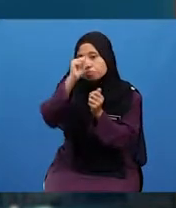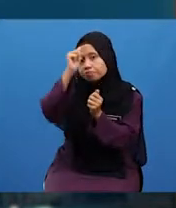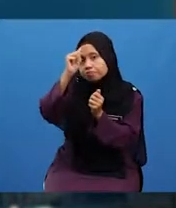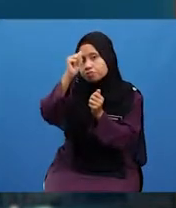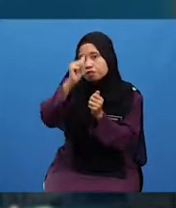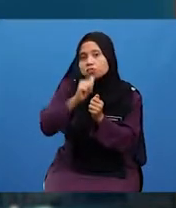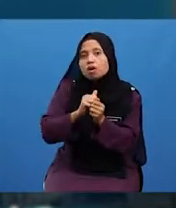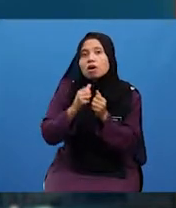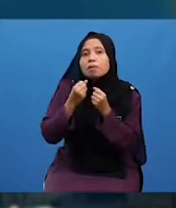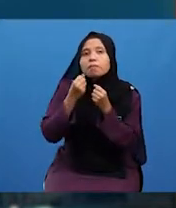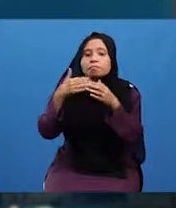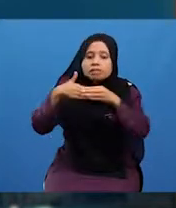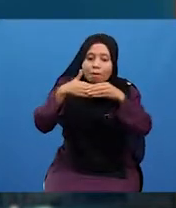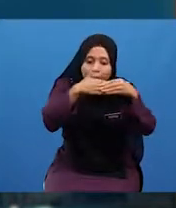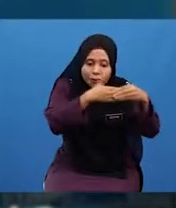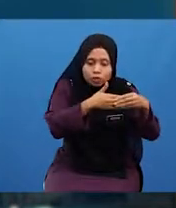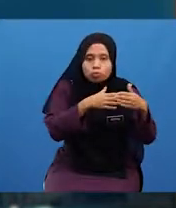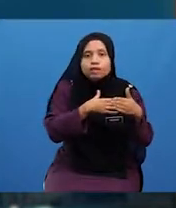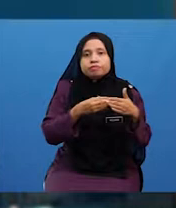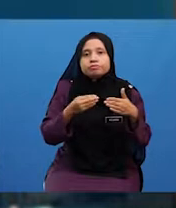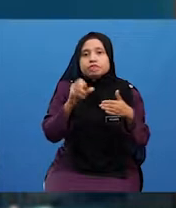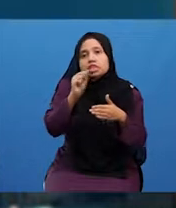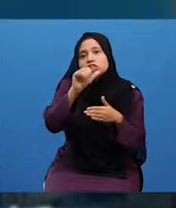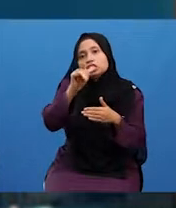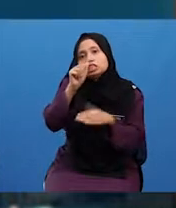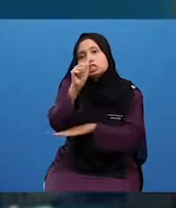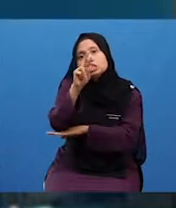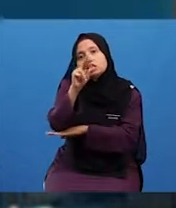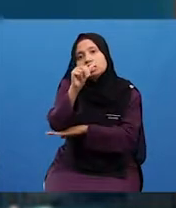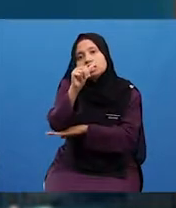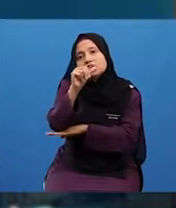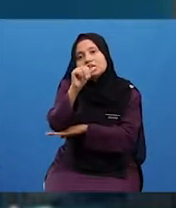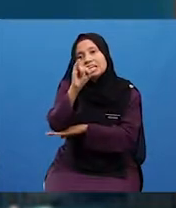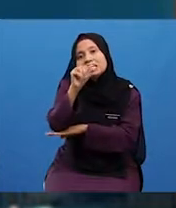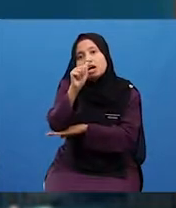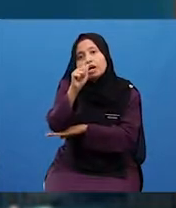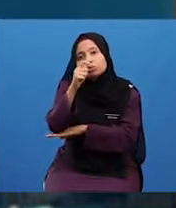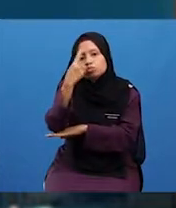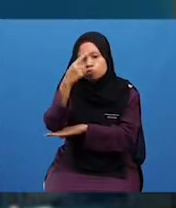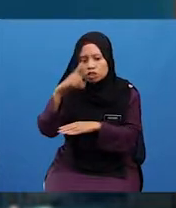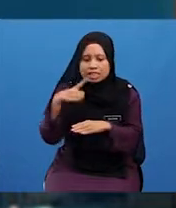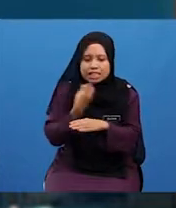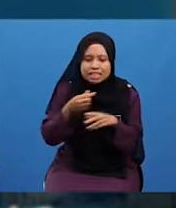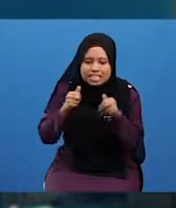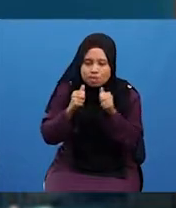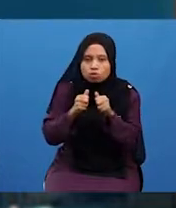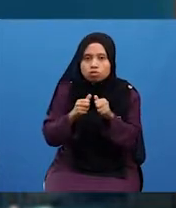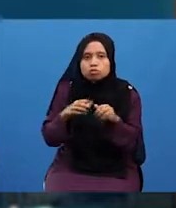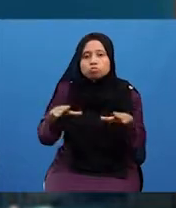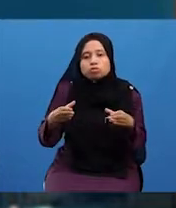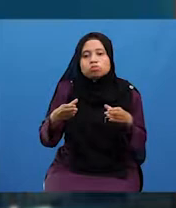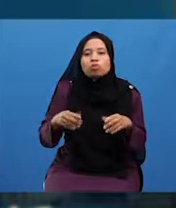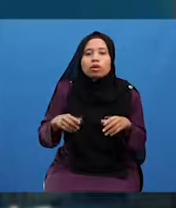Subhanahu Wa Ta'ala memberi panduan dan syariat untuk kita ikuti agar kita dapat melaksanakan tugas